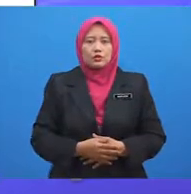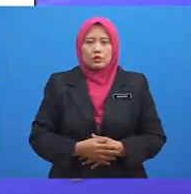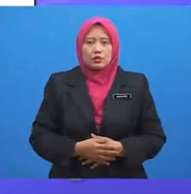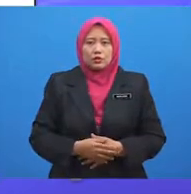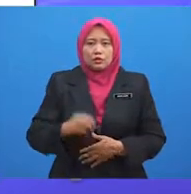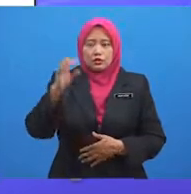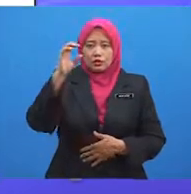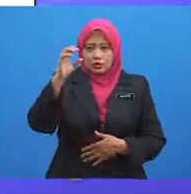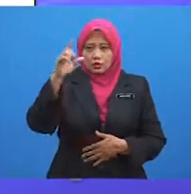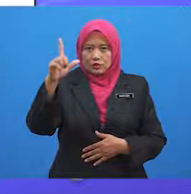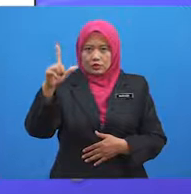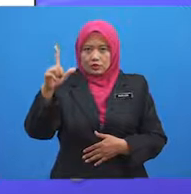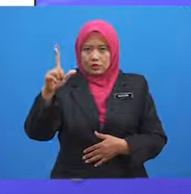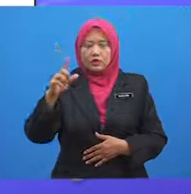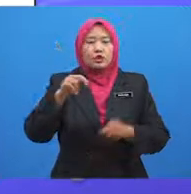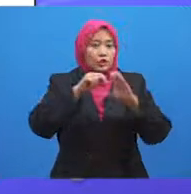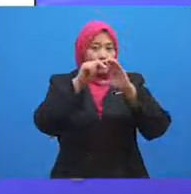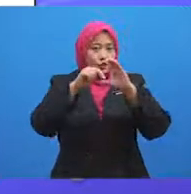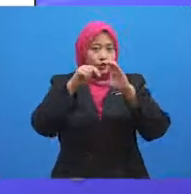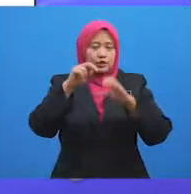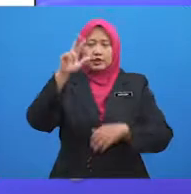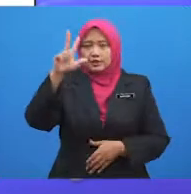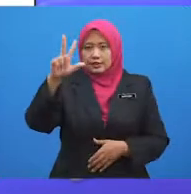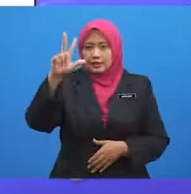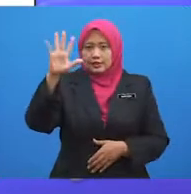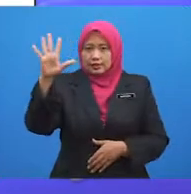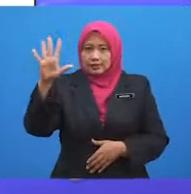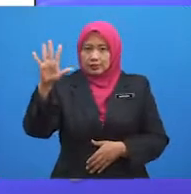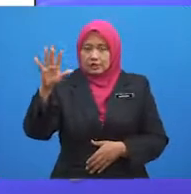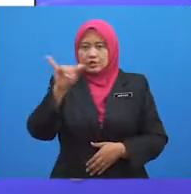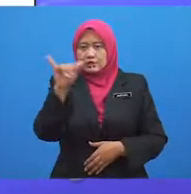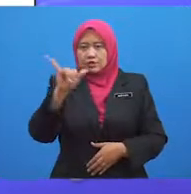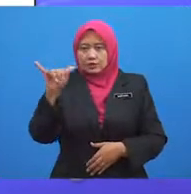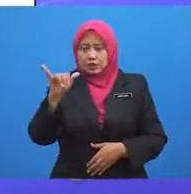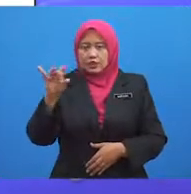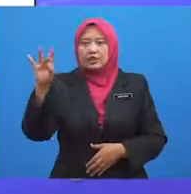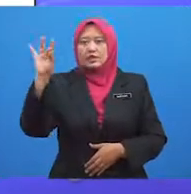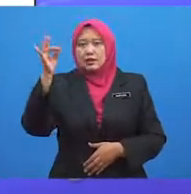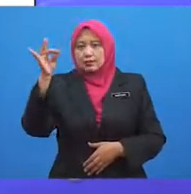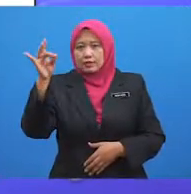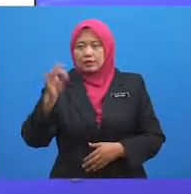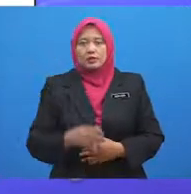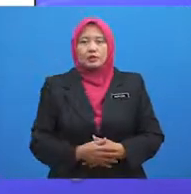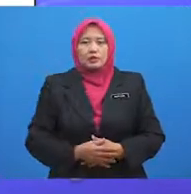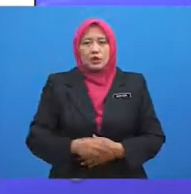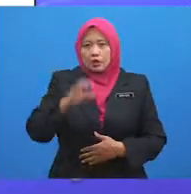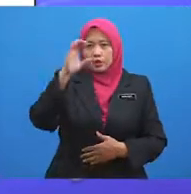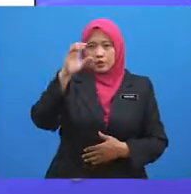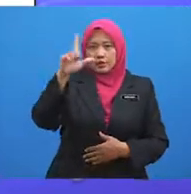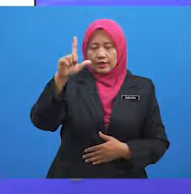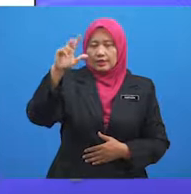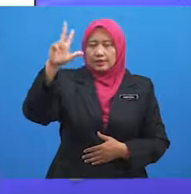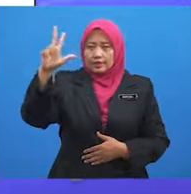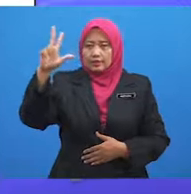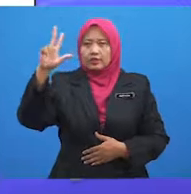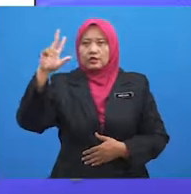35 ialah 18 dan bilangan neutron klorin 37